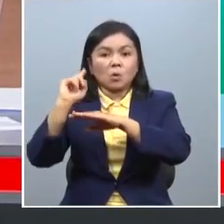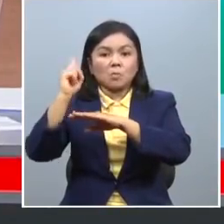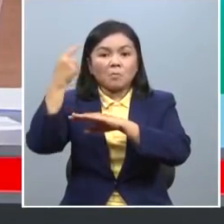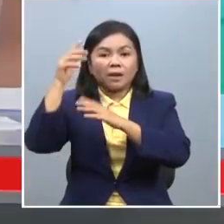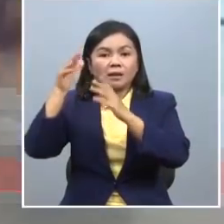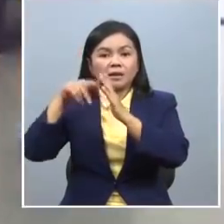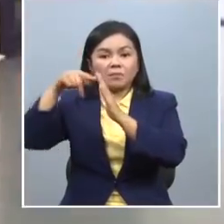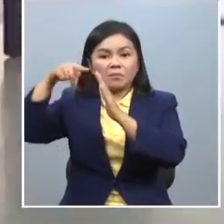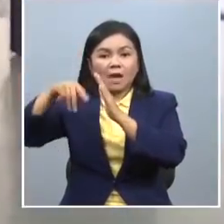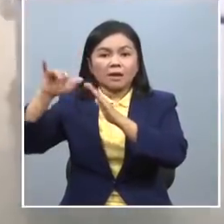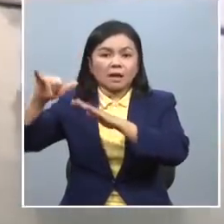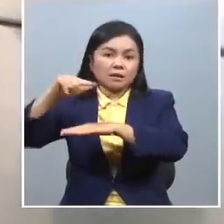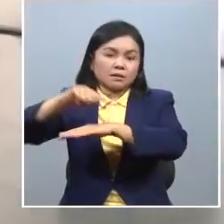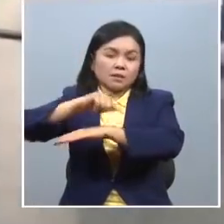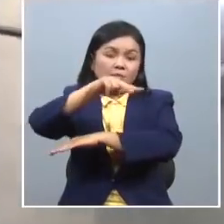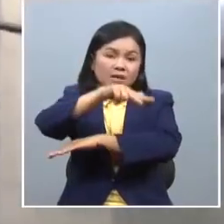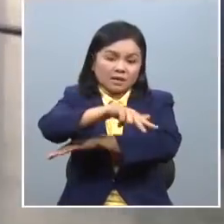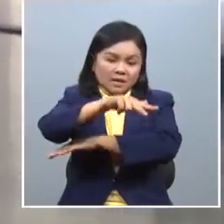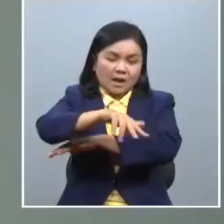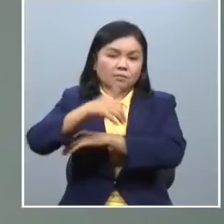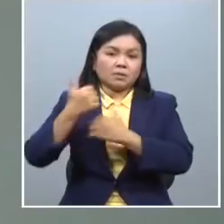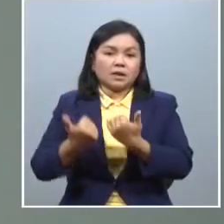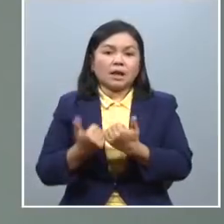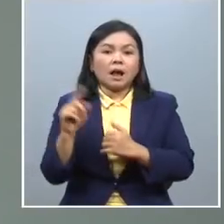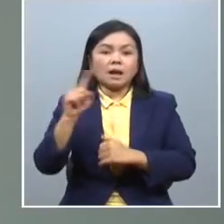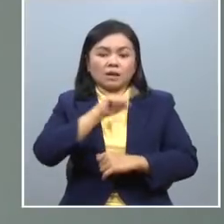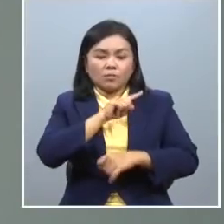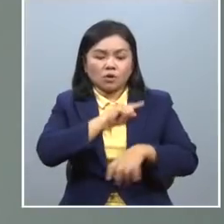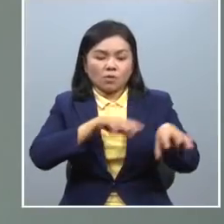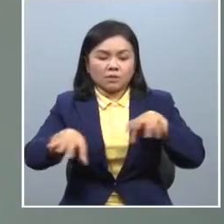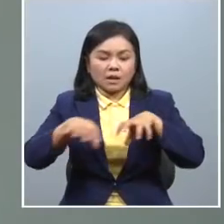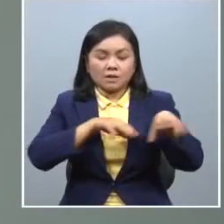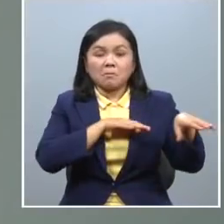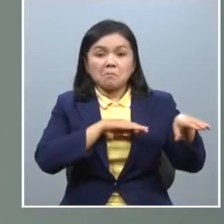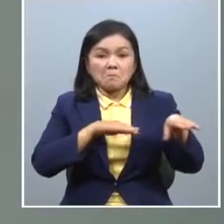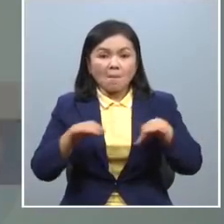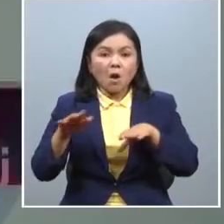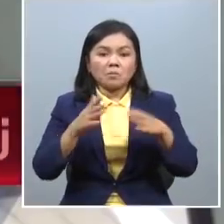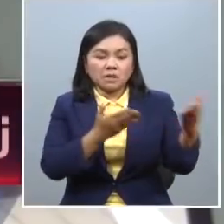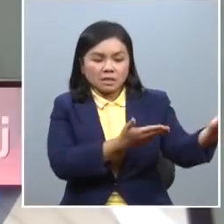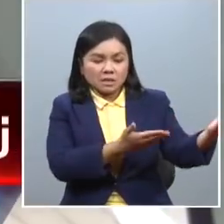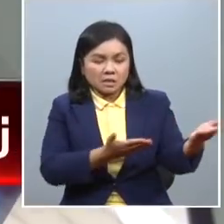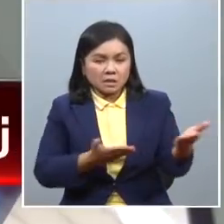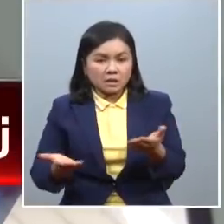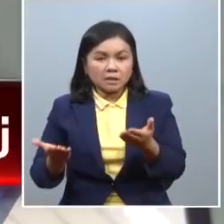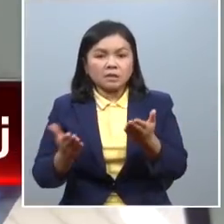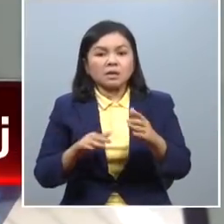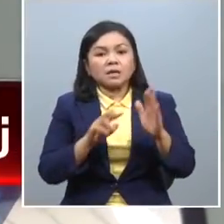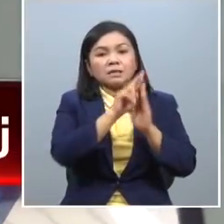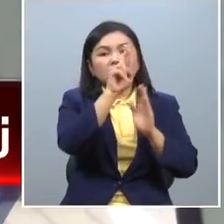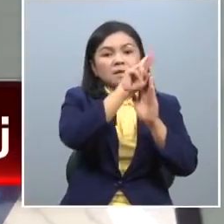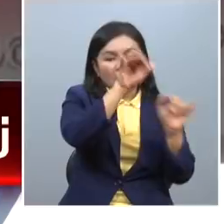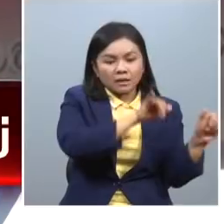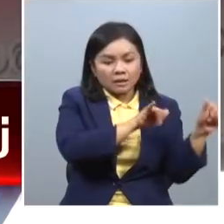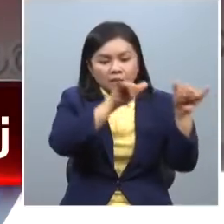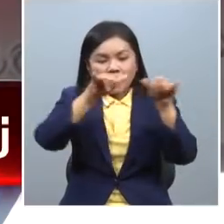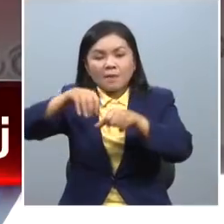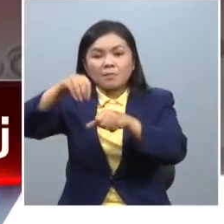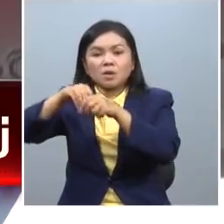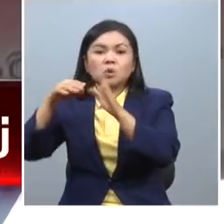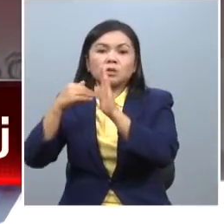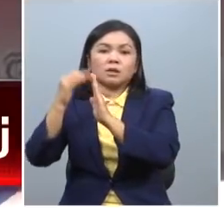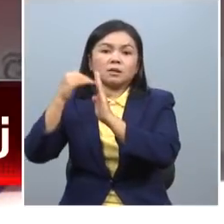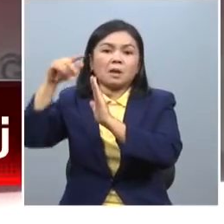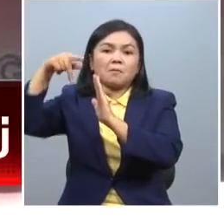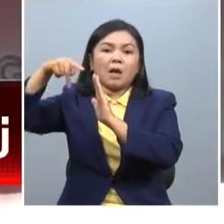ค่ะ เจ้าหน้าที่ศาลากลางจังหวัดพะเยาจัดเตรียมสถานที่เพื่อต้อนรับนายณรงศักดิ์โอสถนากรผู้ว่าราชการจังหวัดพะเยาคนใหม่โดยนำรูปถ่